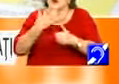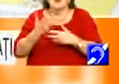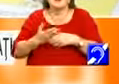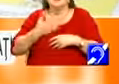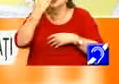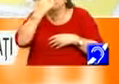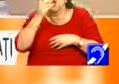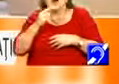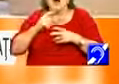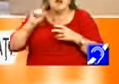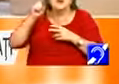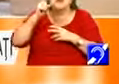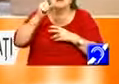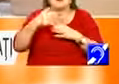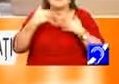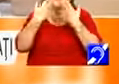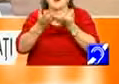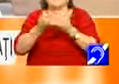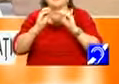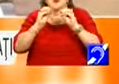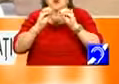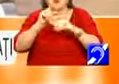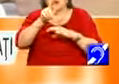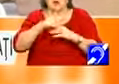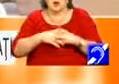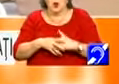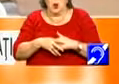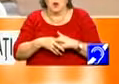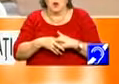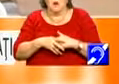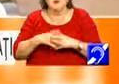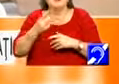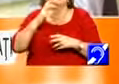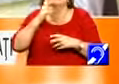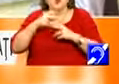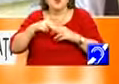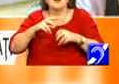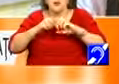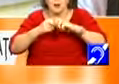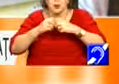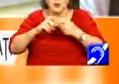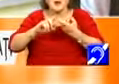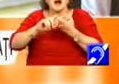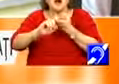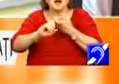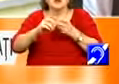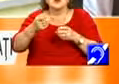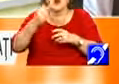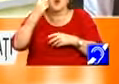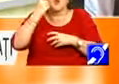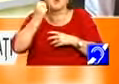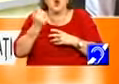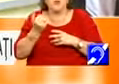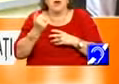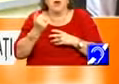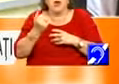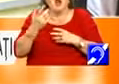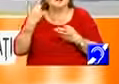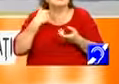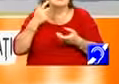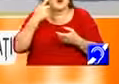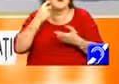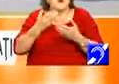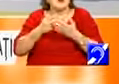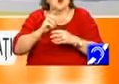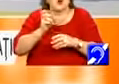de la distanță de către cadrele didactice. Și peste toate acestea, o ultimă problemă e legată de testele care ar fi trebuit să fie deja disponibile